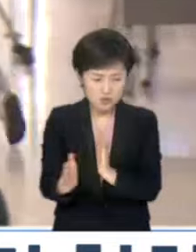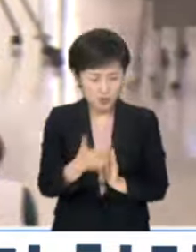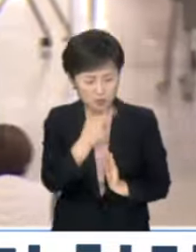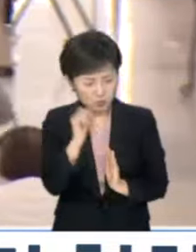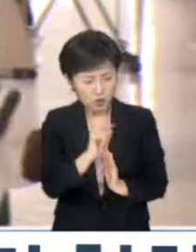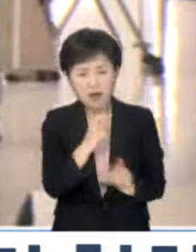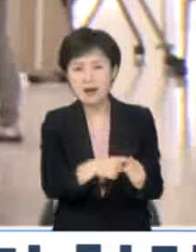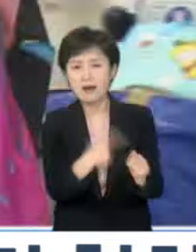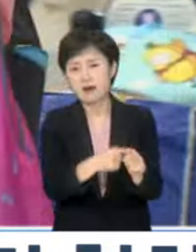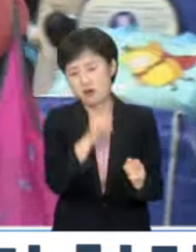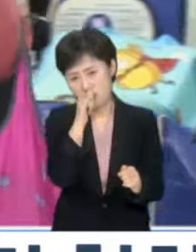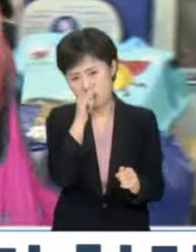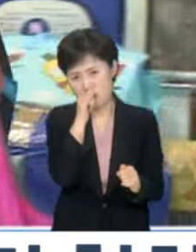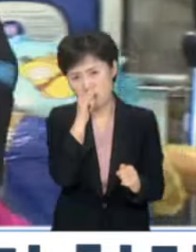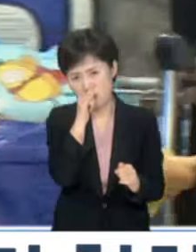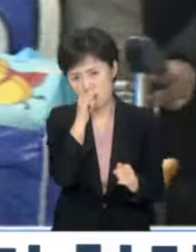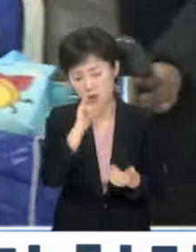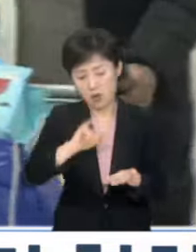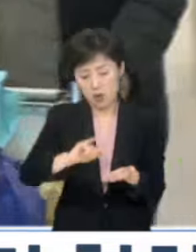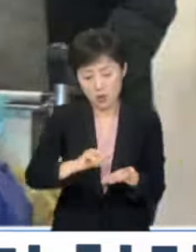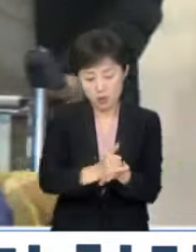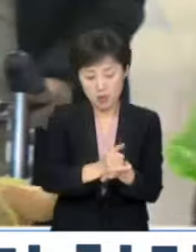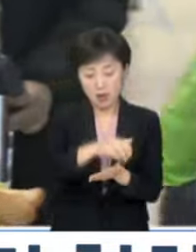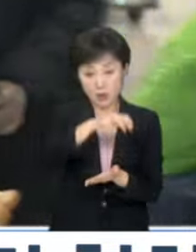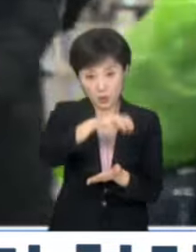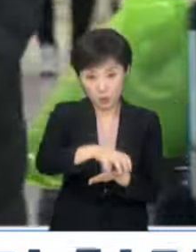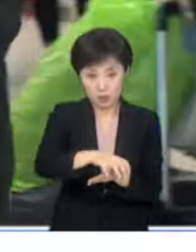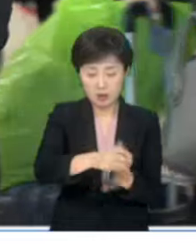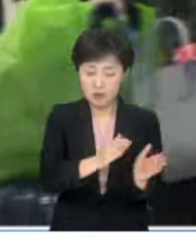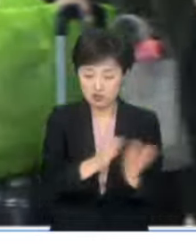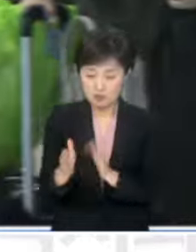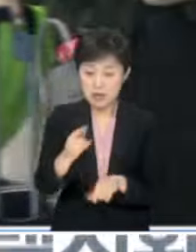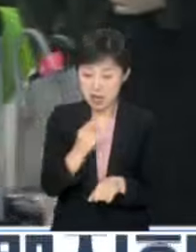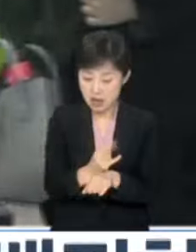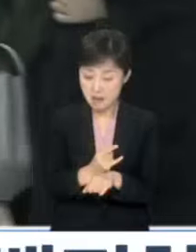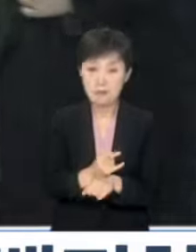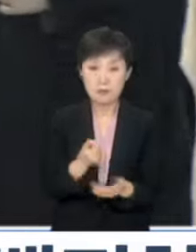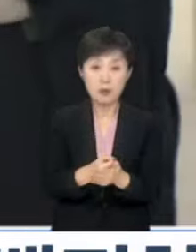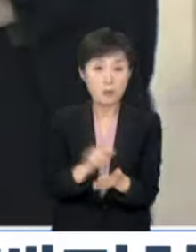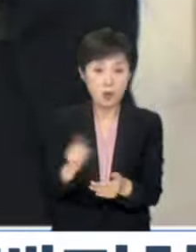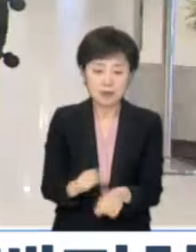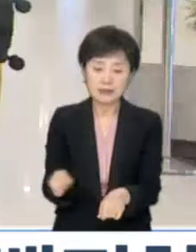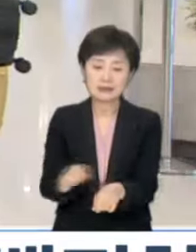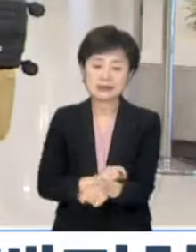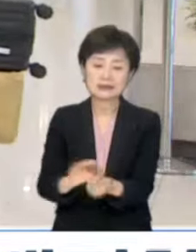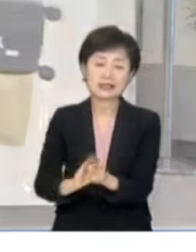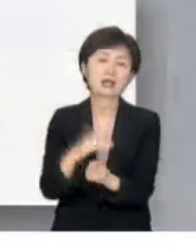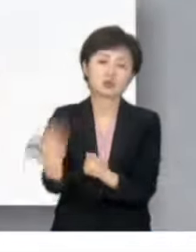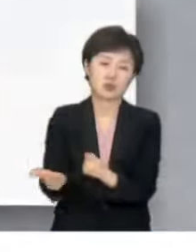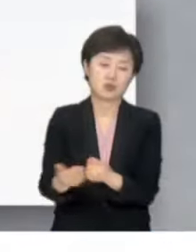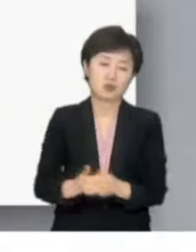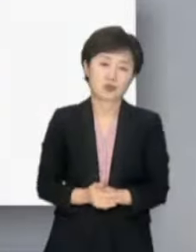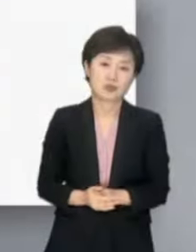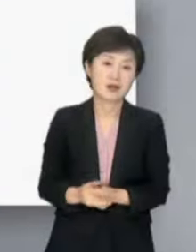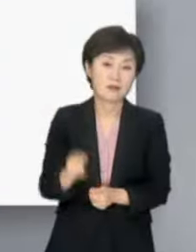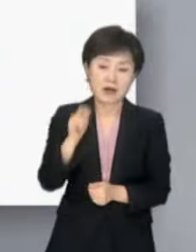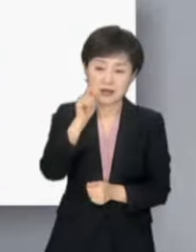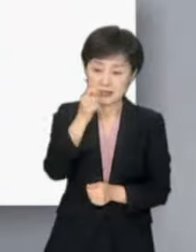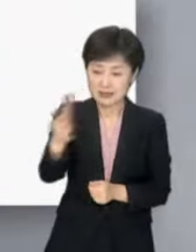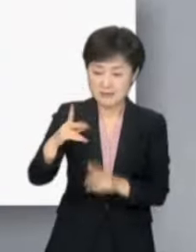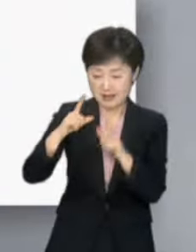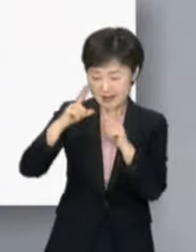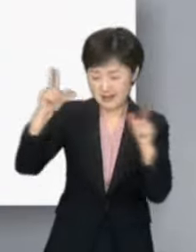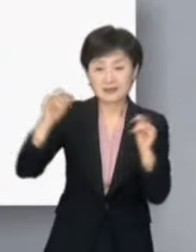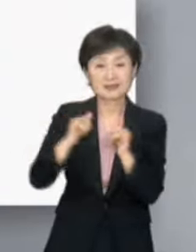매를 맞고 있었습니다. 예. 사실은 공항공사에서 대책을 마련해라고 했더니 특혜를 마련한 것이거든요. 예. 일부 연예인들이 이제 출입국 과정에서